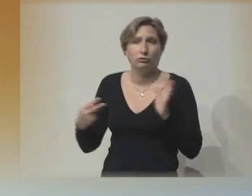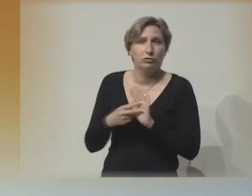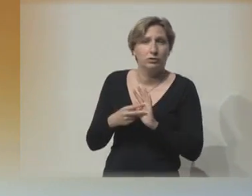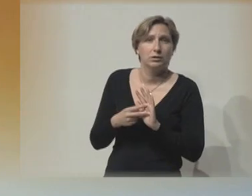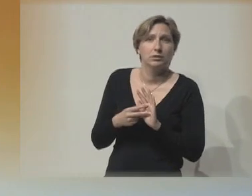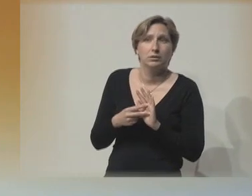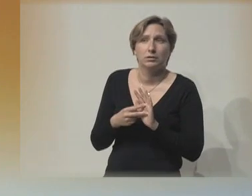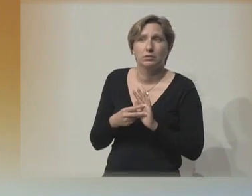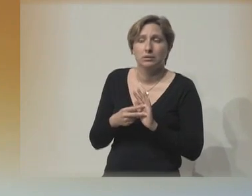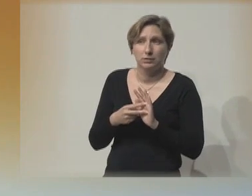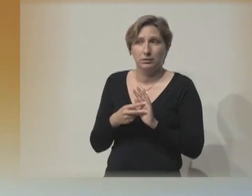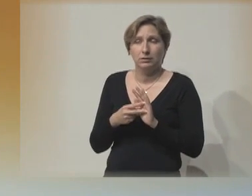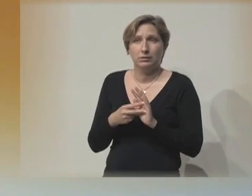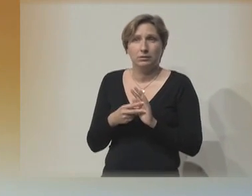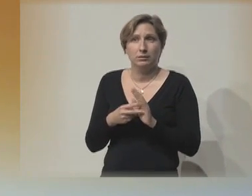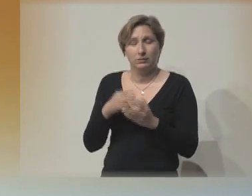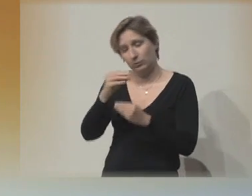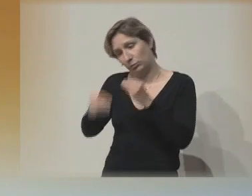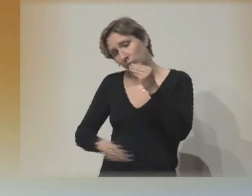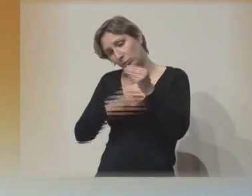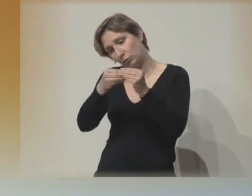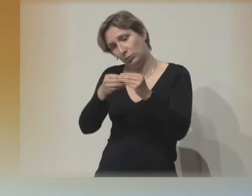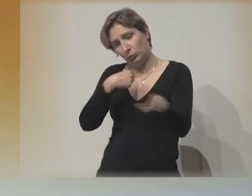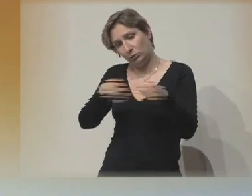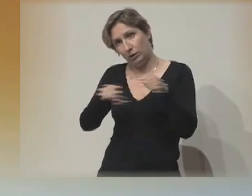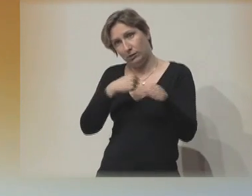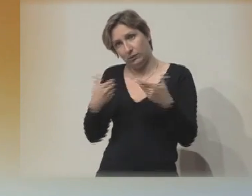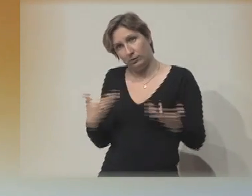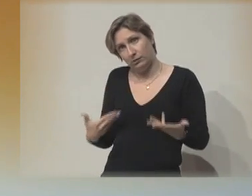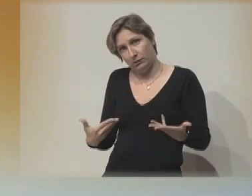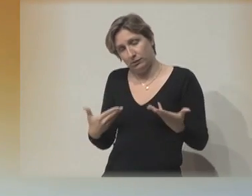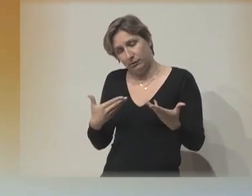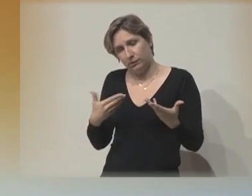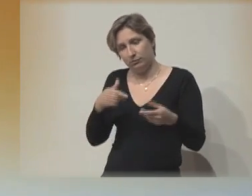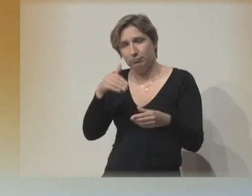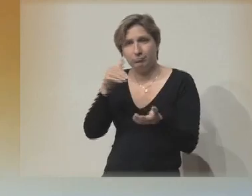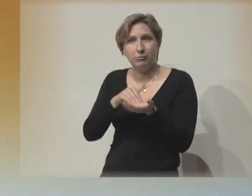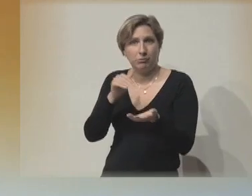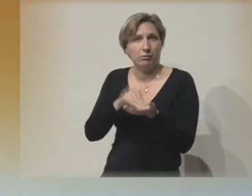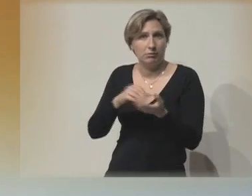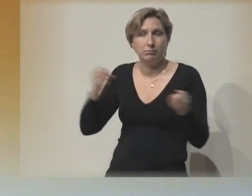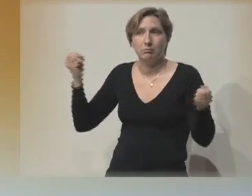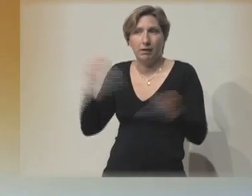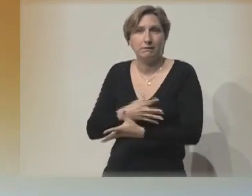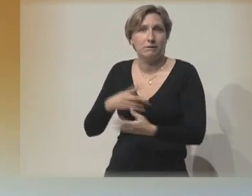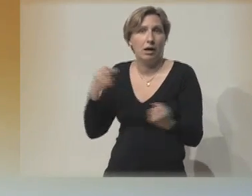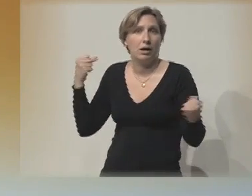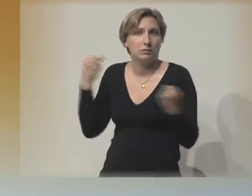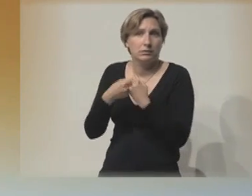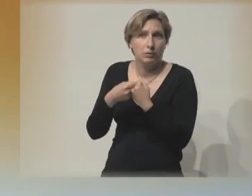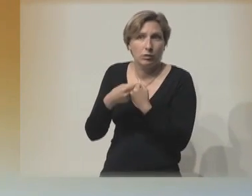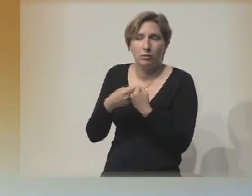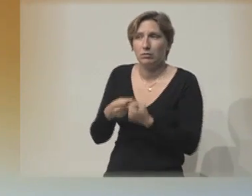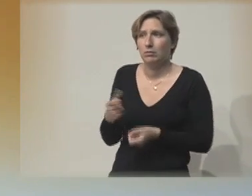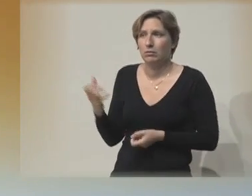eh bien, le monde contemporain est encore sujet aux accidents, aux